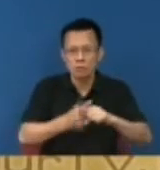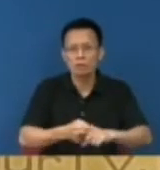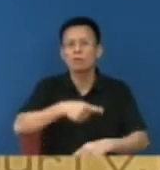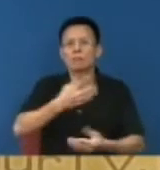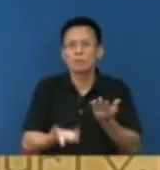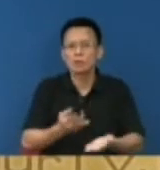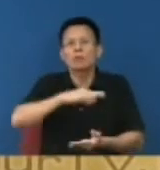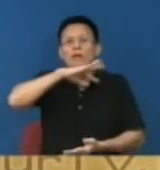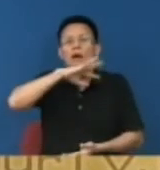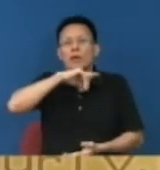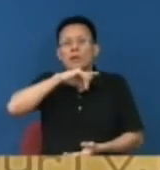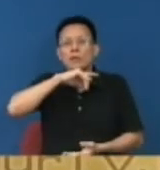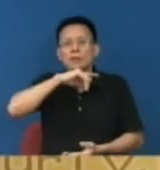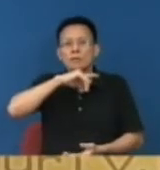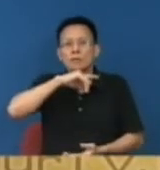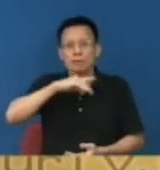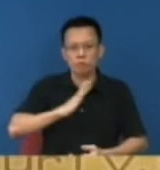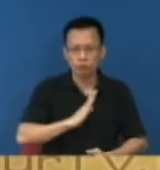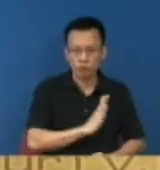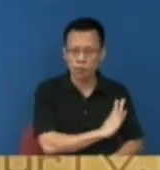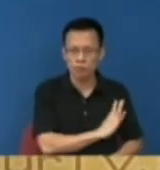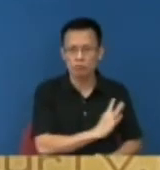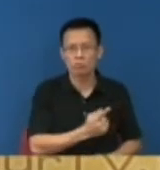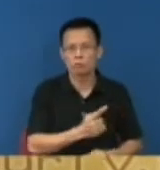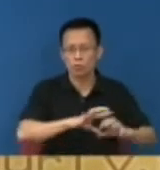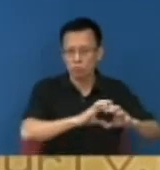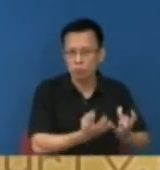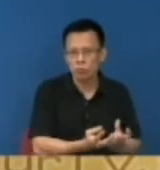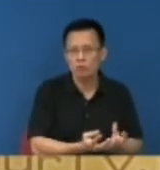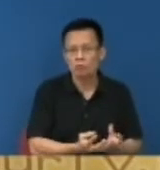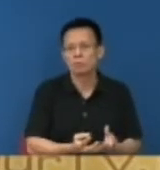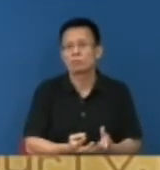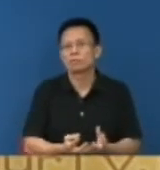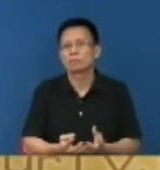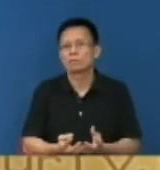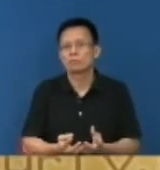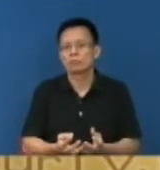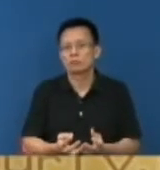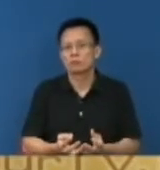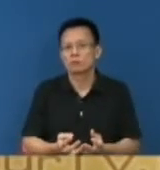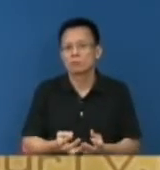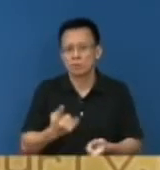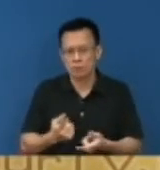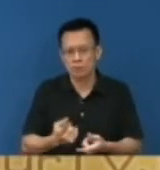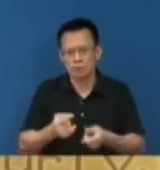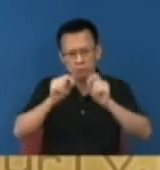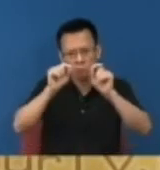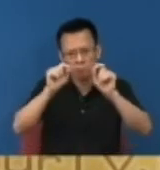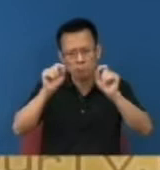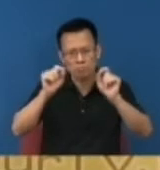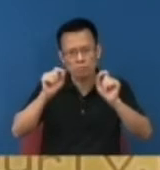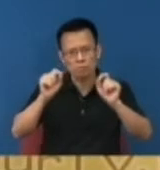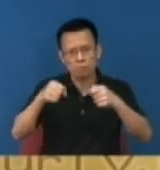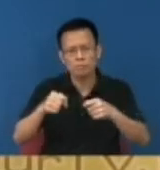民所有嘅政黨，其實喺呢個關鍵嘅時候都要出嚟。但個問題就係話，點